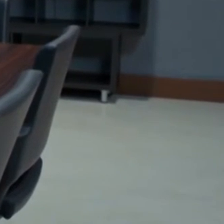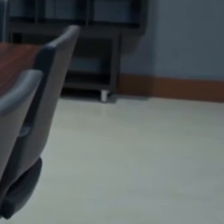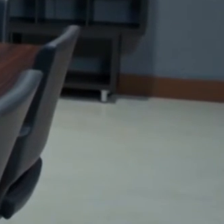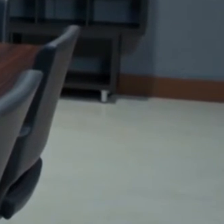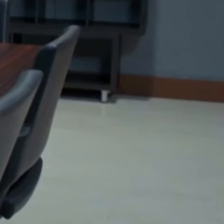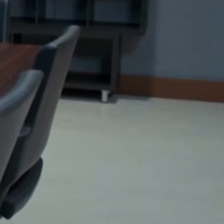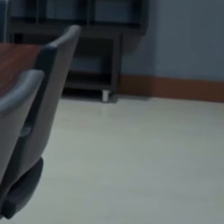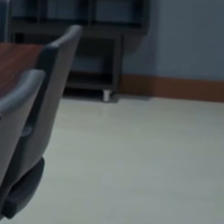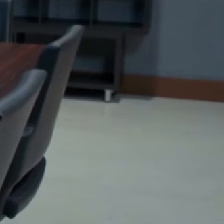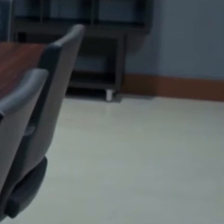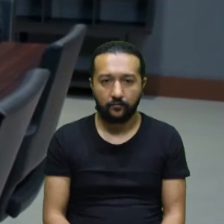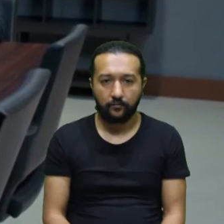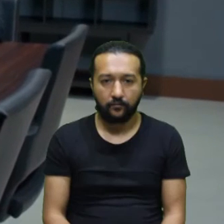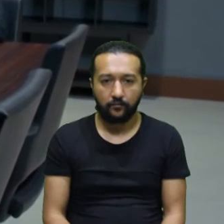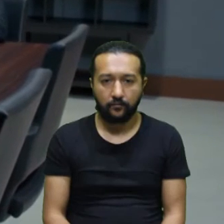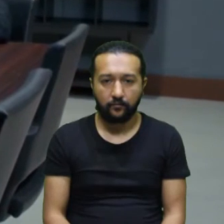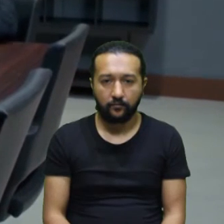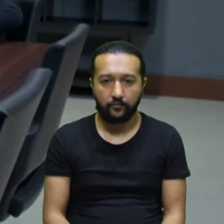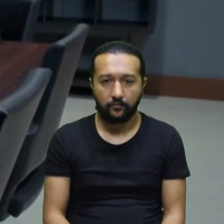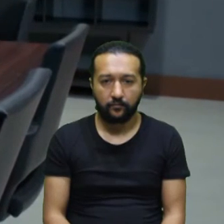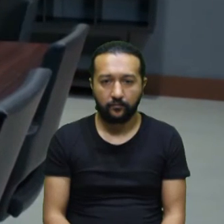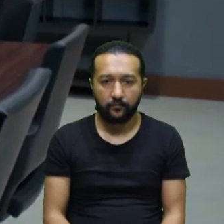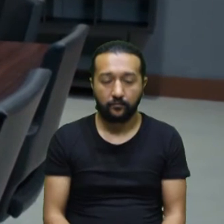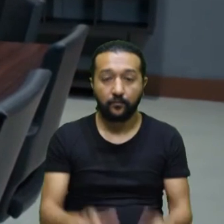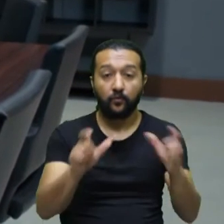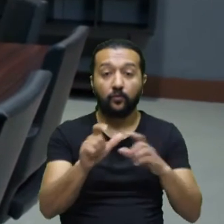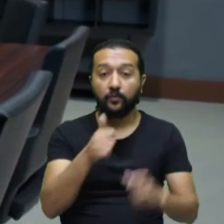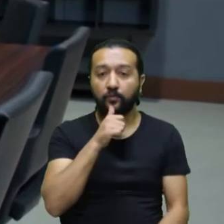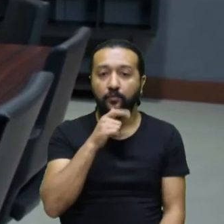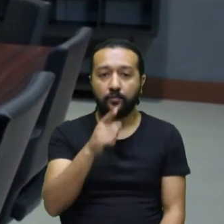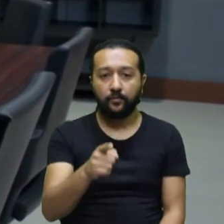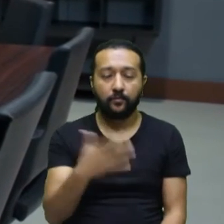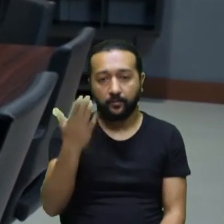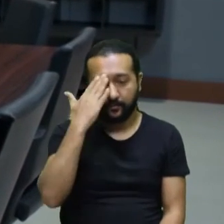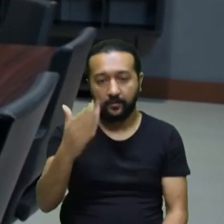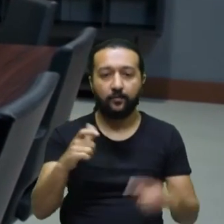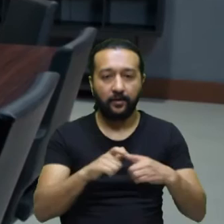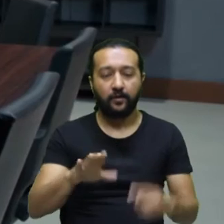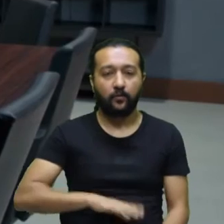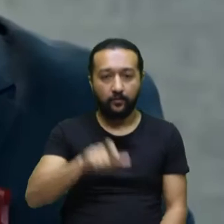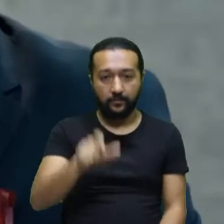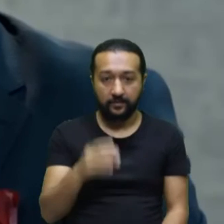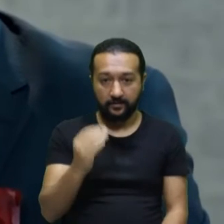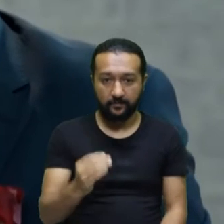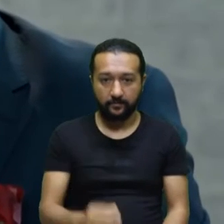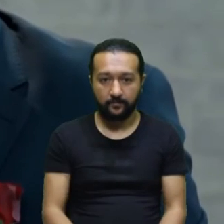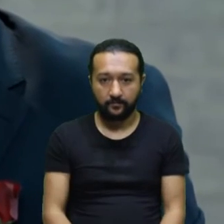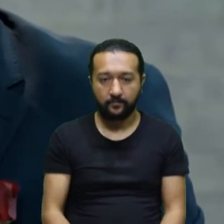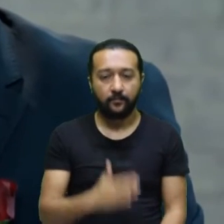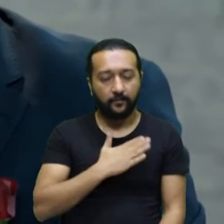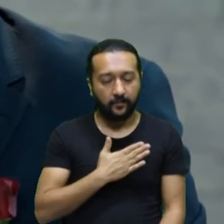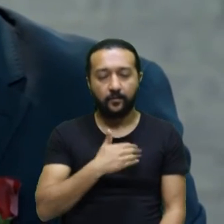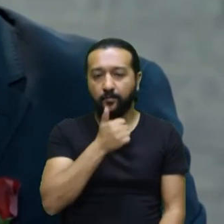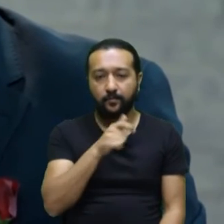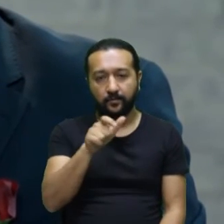göz atıp sol taraftaki Erhan'ı fark etti. Yanına geldi. Süha baba. Erhan hemen ayaklandı. Merhaba Erhan oğlum. Nasılsın? Sağ